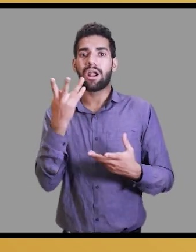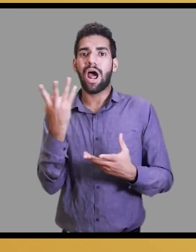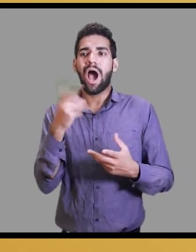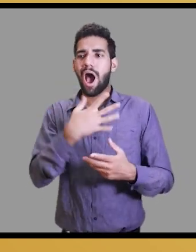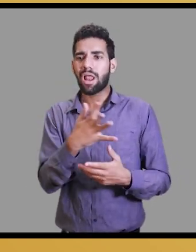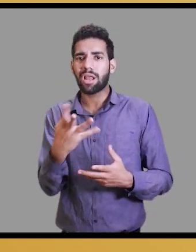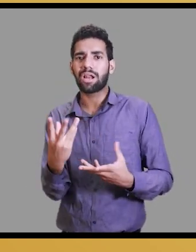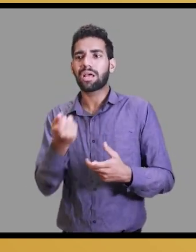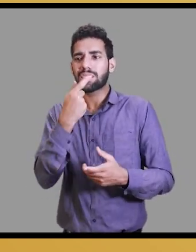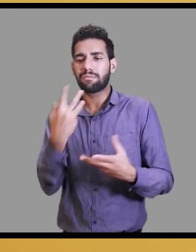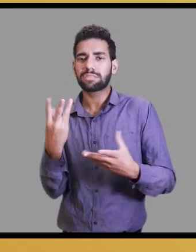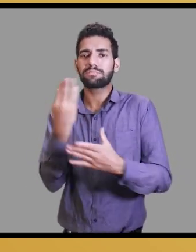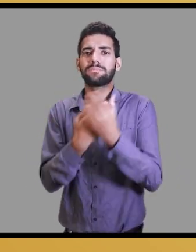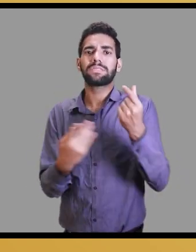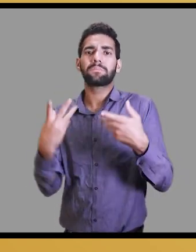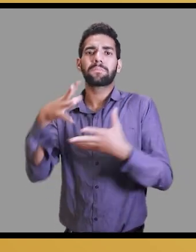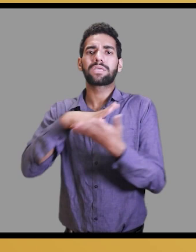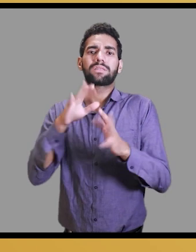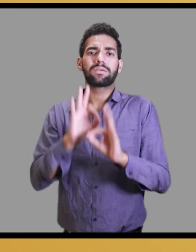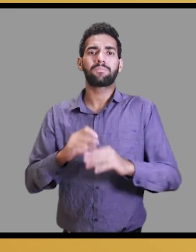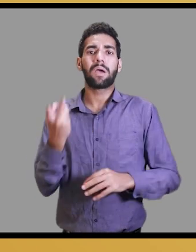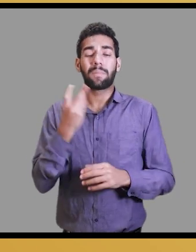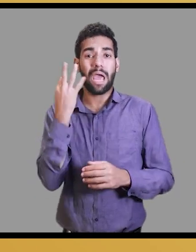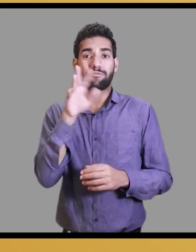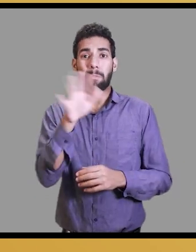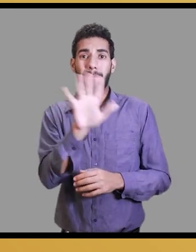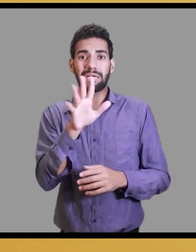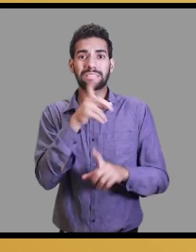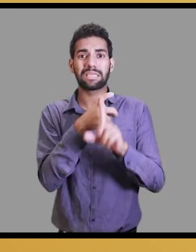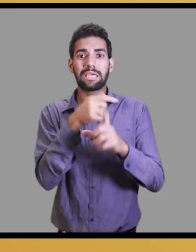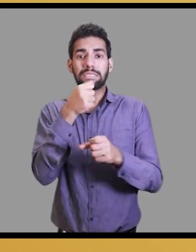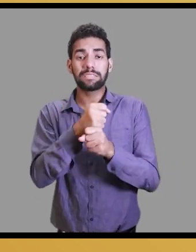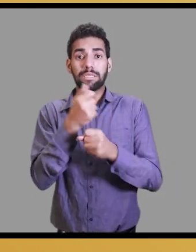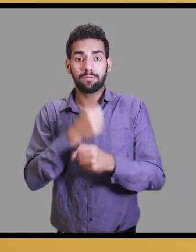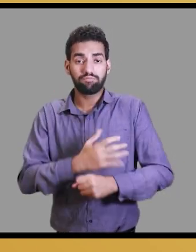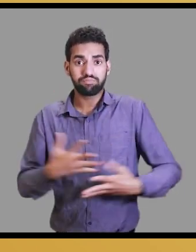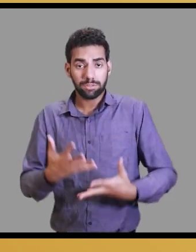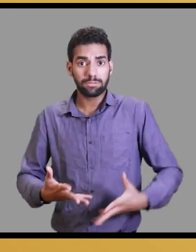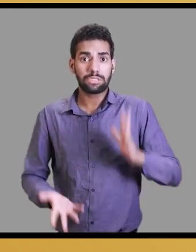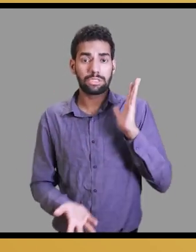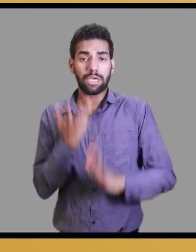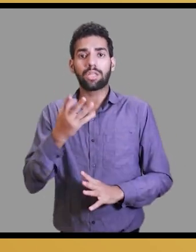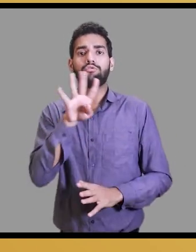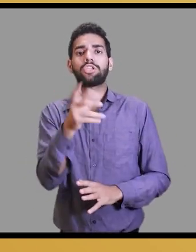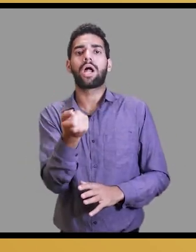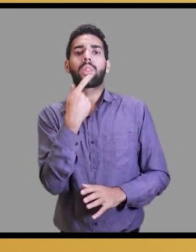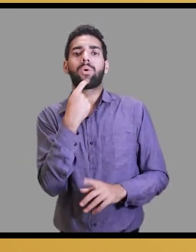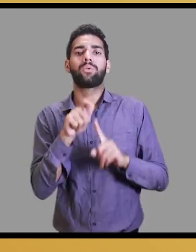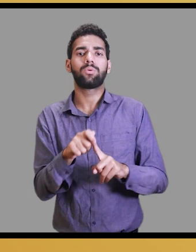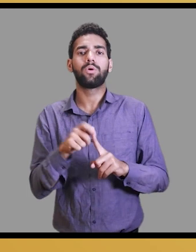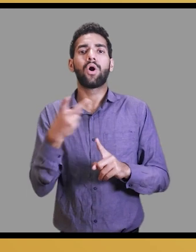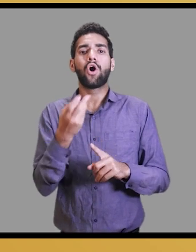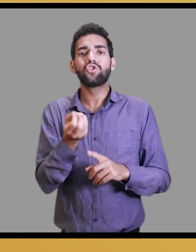بنتی ہیں۔ تو اگر کسی انسان کا وزن مثال کے طور پہ 55 کلو سے زیادہ ہے تو اسے 4 گولیاں اس کو ملیں گی۔ صبح ناشتے سے پہلے گولیاں